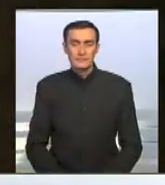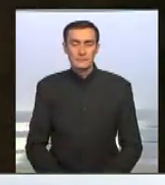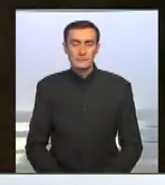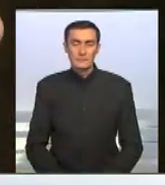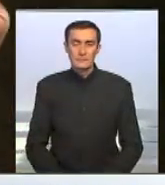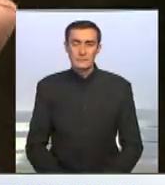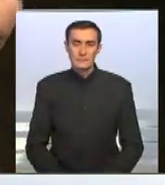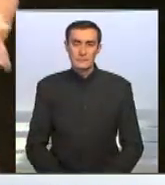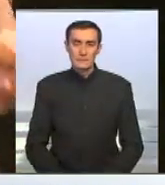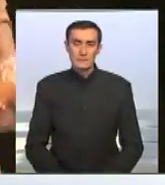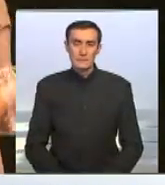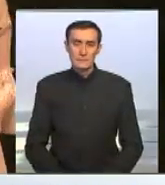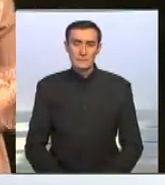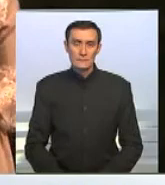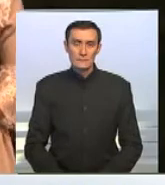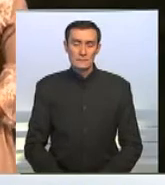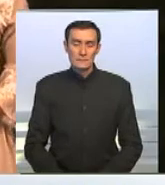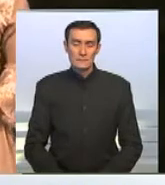Ай, казымай!